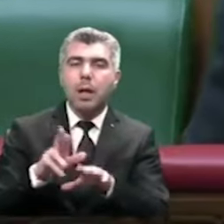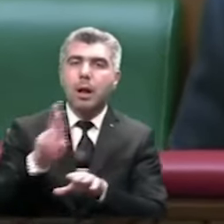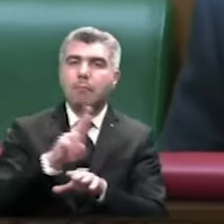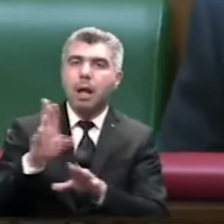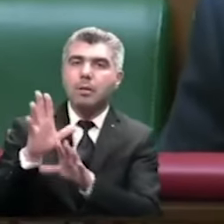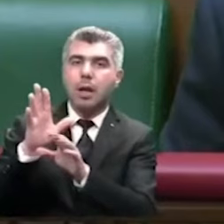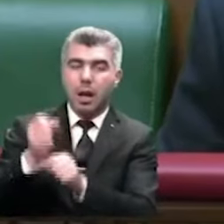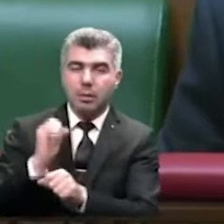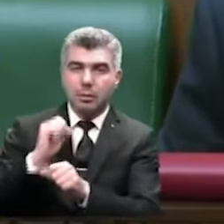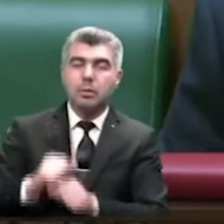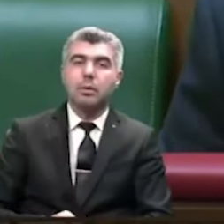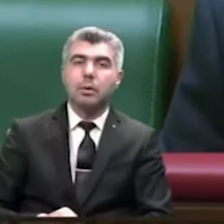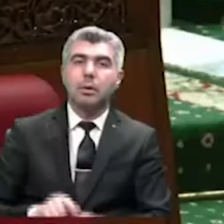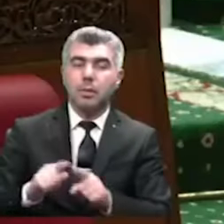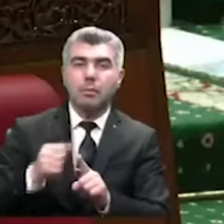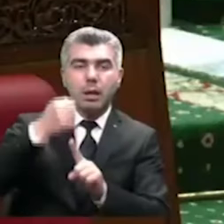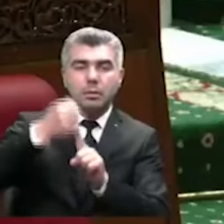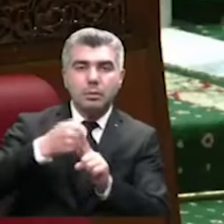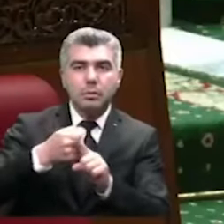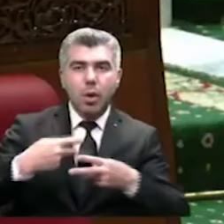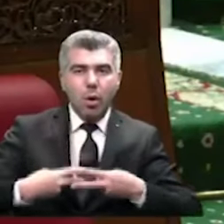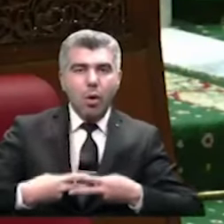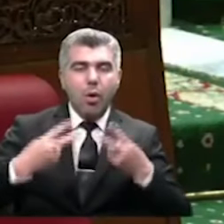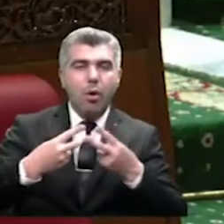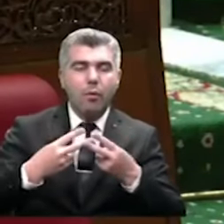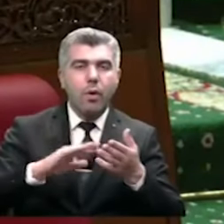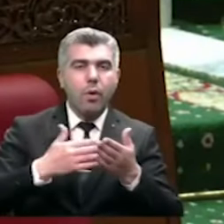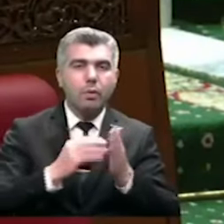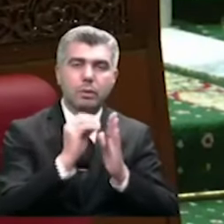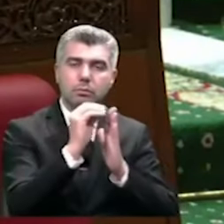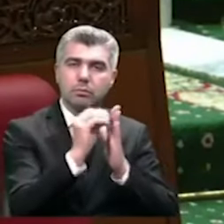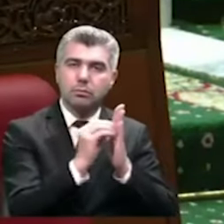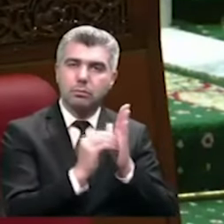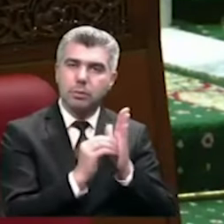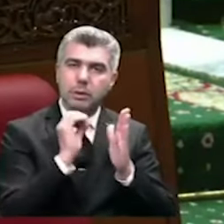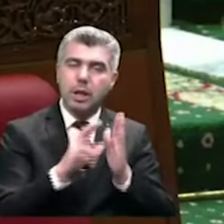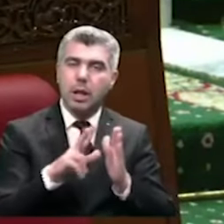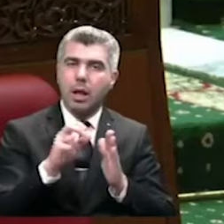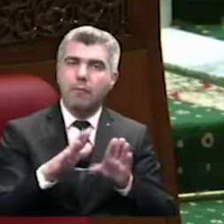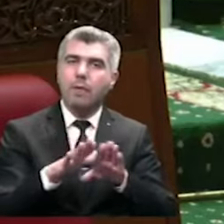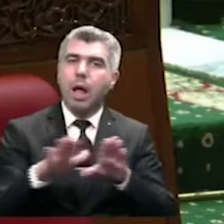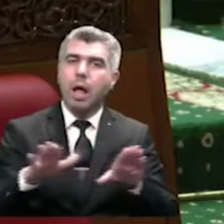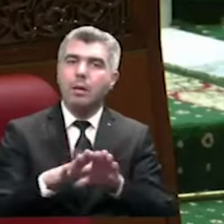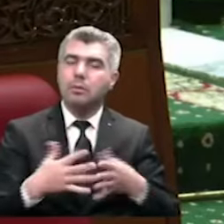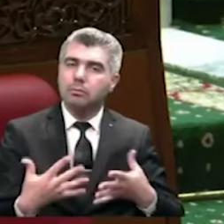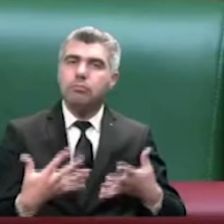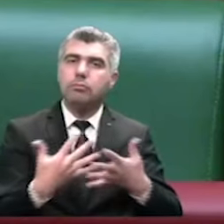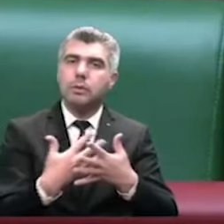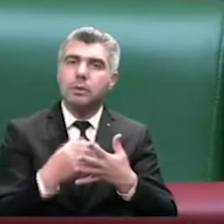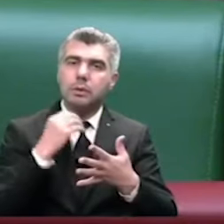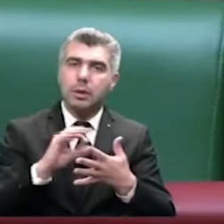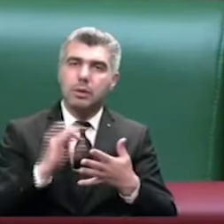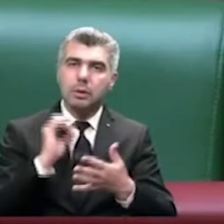السامية من خلال الأوراش الهامة التي كرستها الإصلاحات التي عرفتها أراضي الجماعات